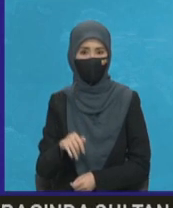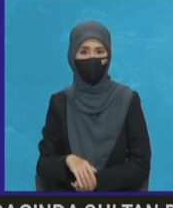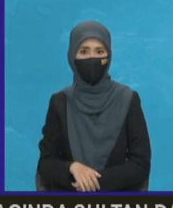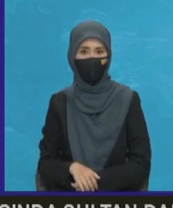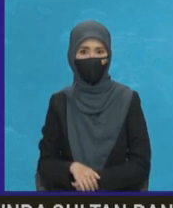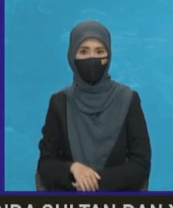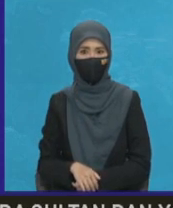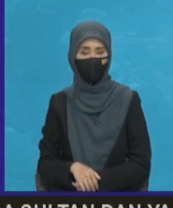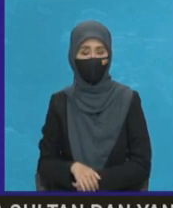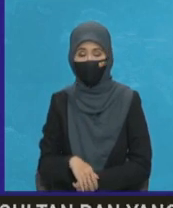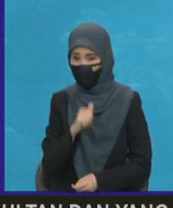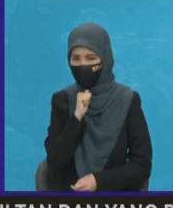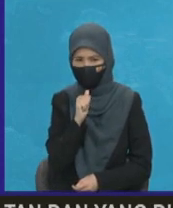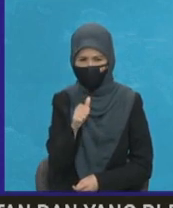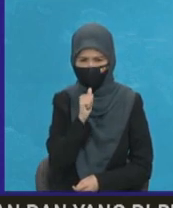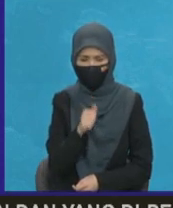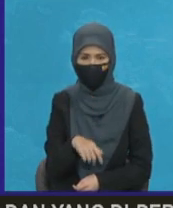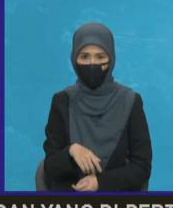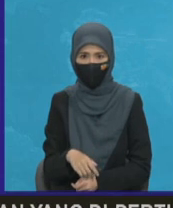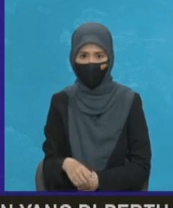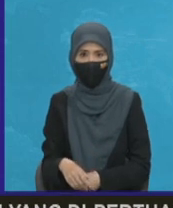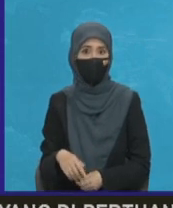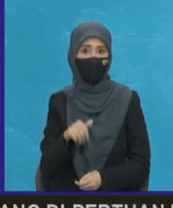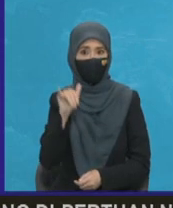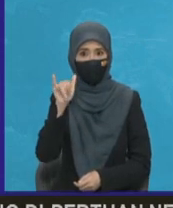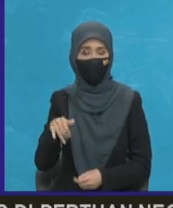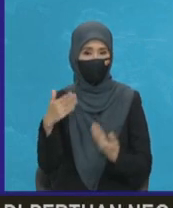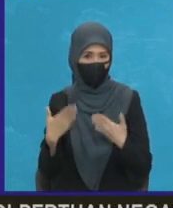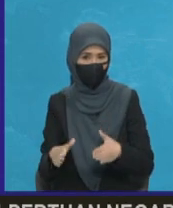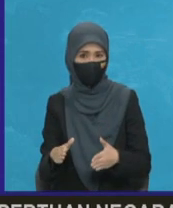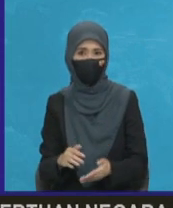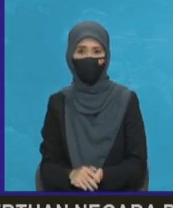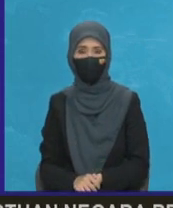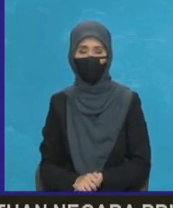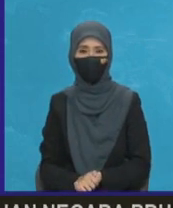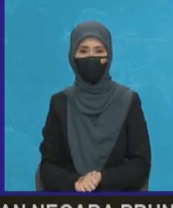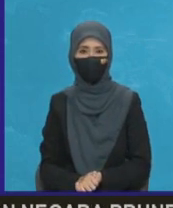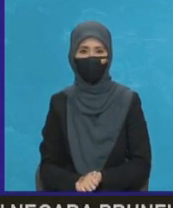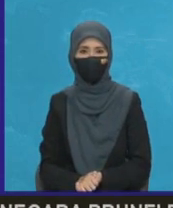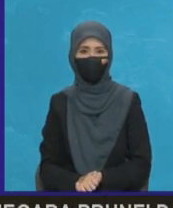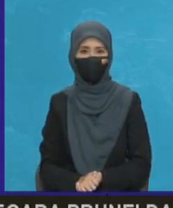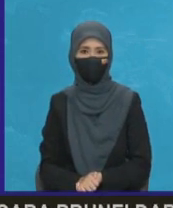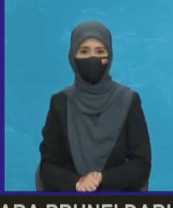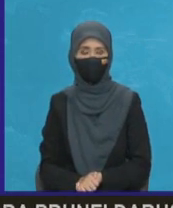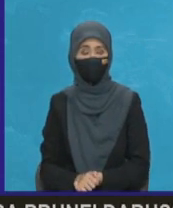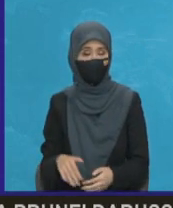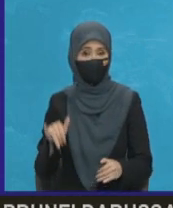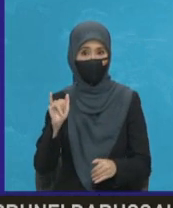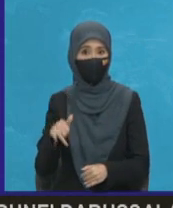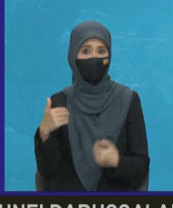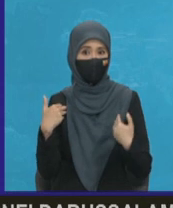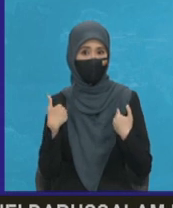berulangkali oleh mana-mana pihak khususnya bagi pesakit sakit ke wismamas yang menerima Keke penjahat-penjahat